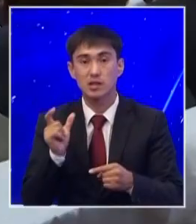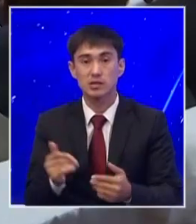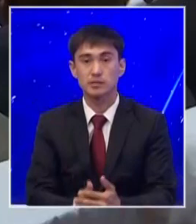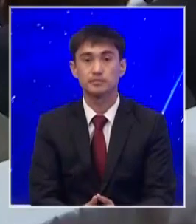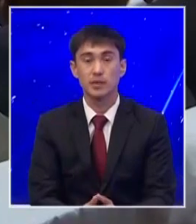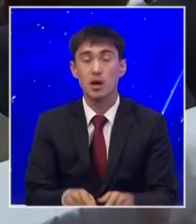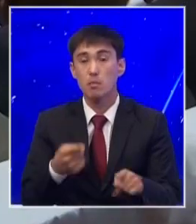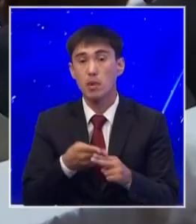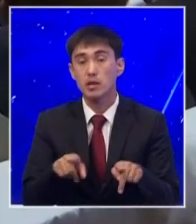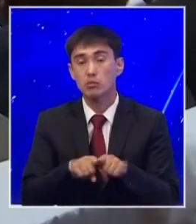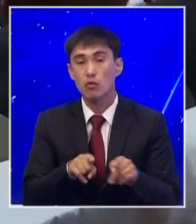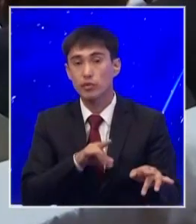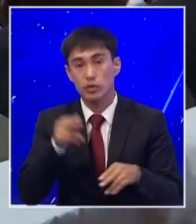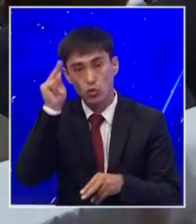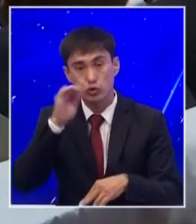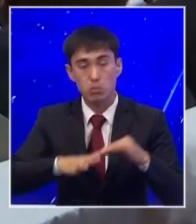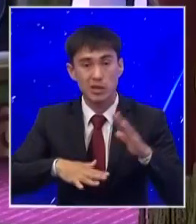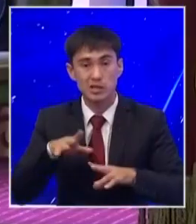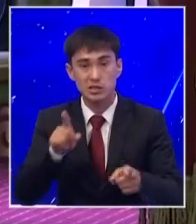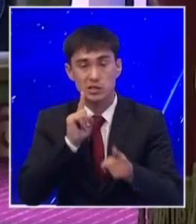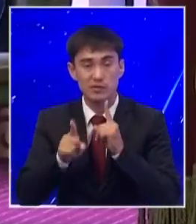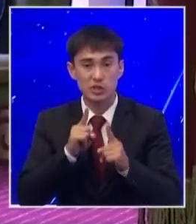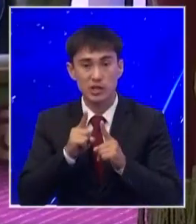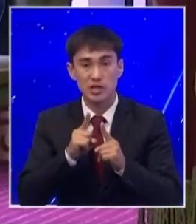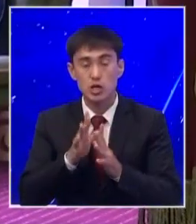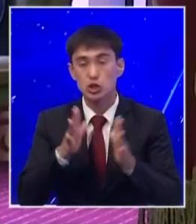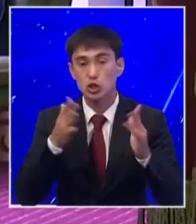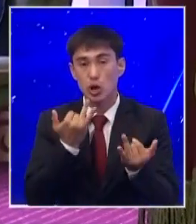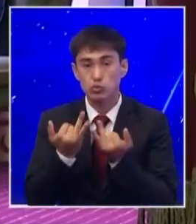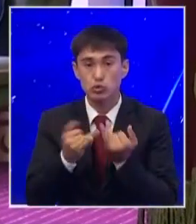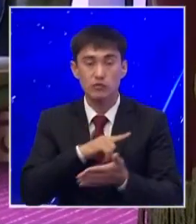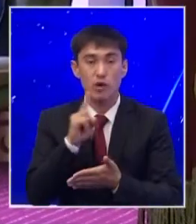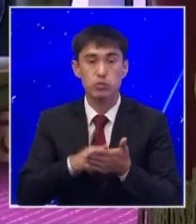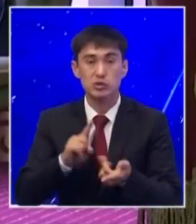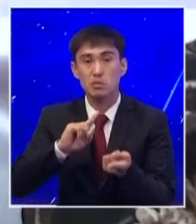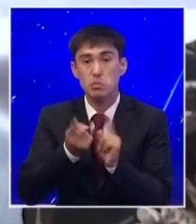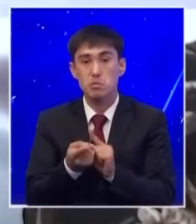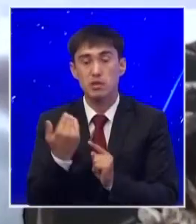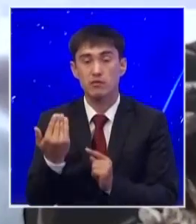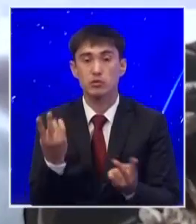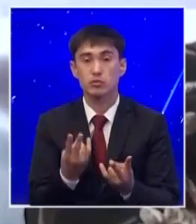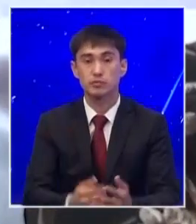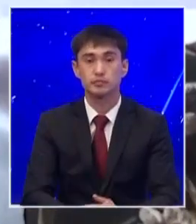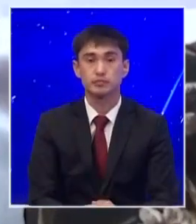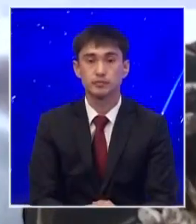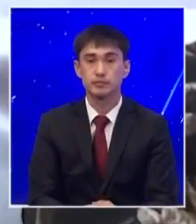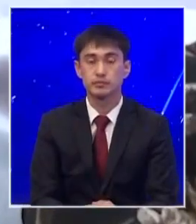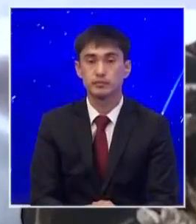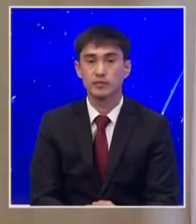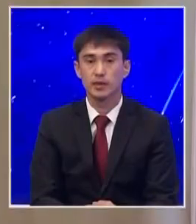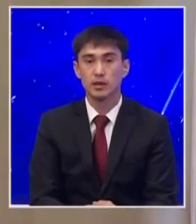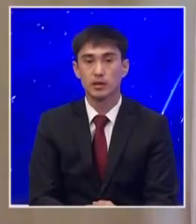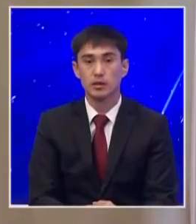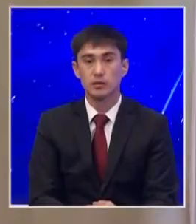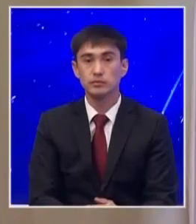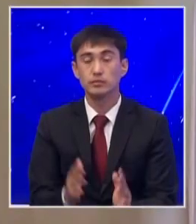национальностей. Поэтому в ходе научно-практического совещания широко обсуждался вопрос их переименования. В архивах мы нашли